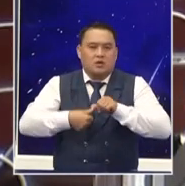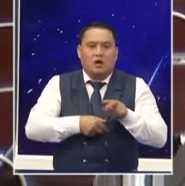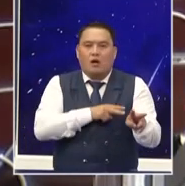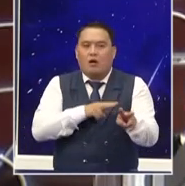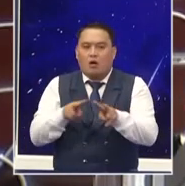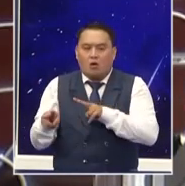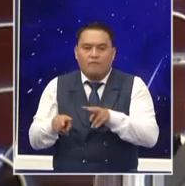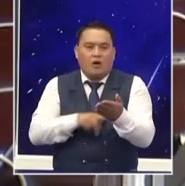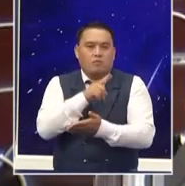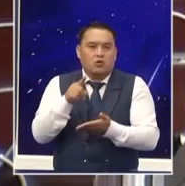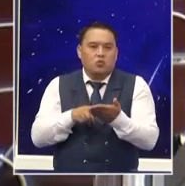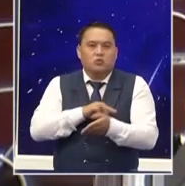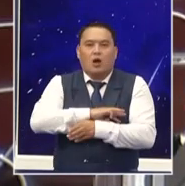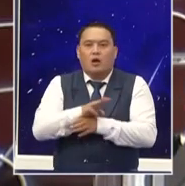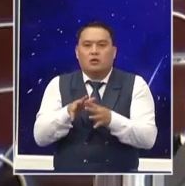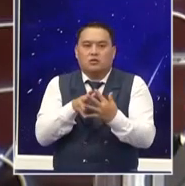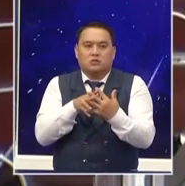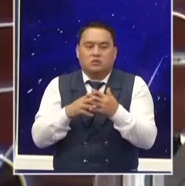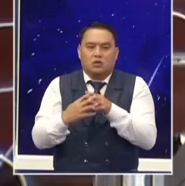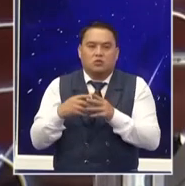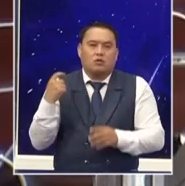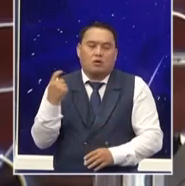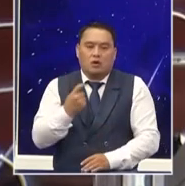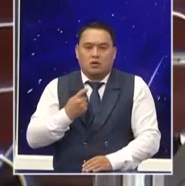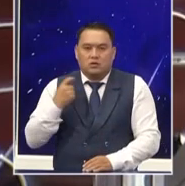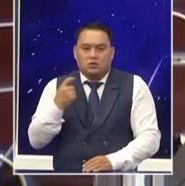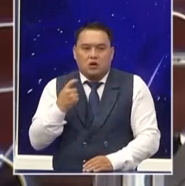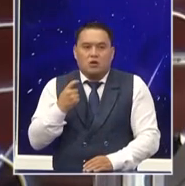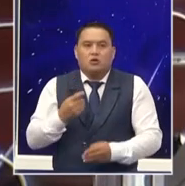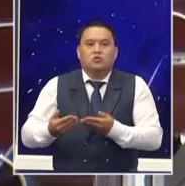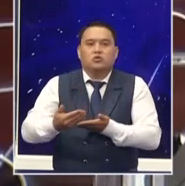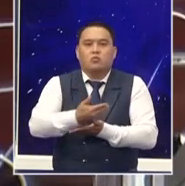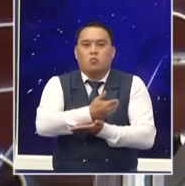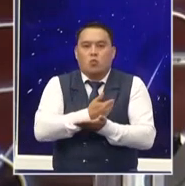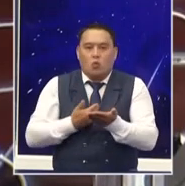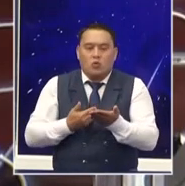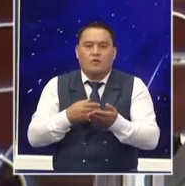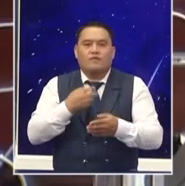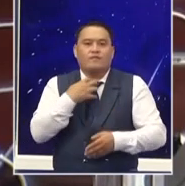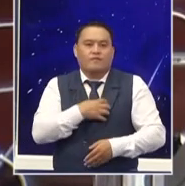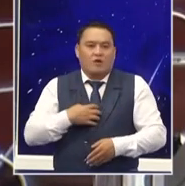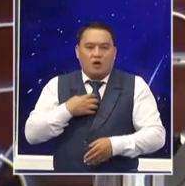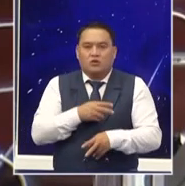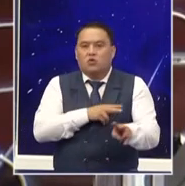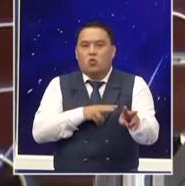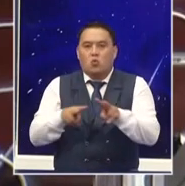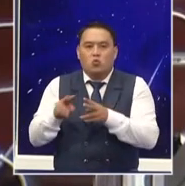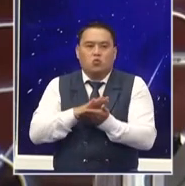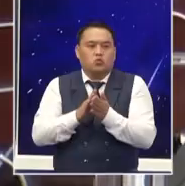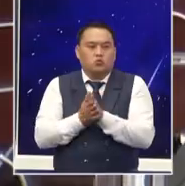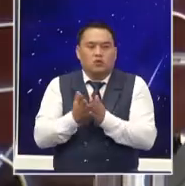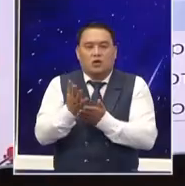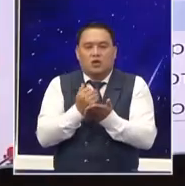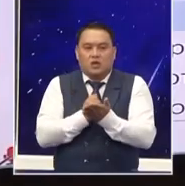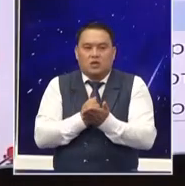контроле вопрос обеспечения сельхозпроизводителей ГСМ. Наряду со сбором урожая важно контролировать надлежащие условия